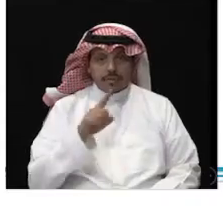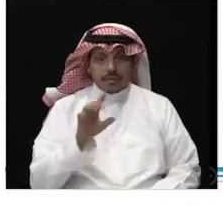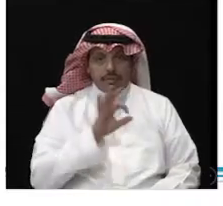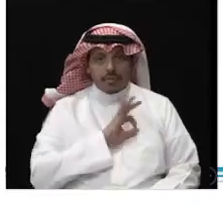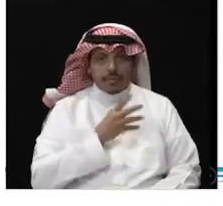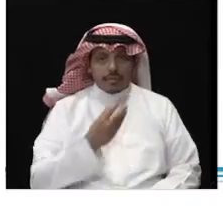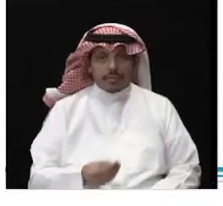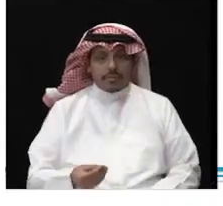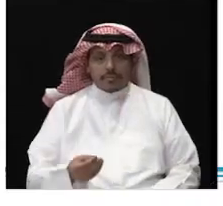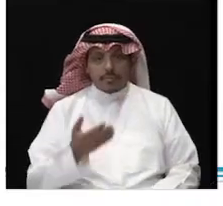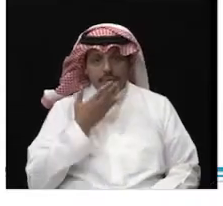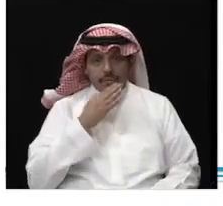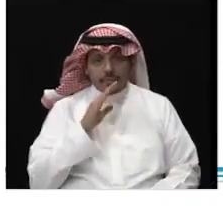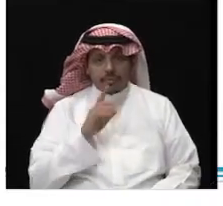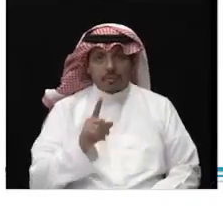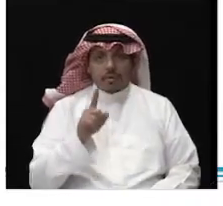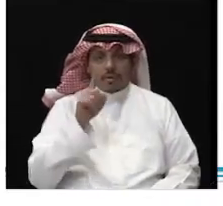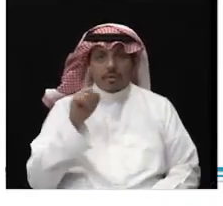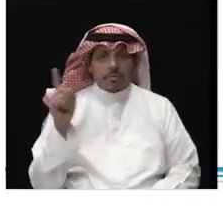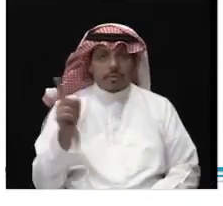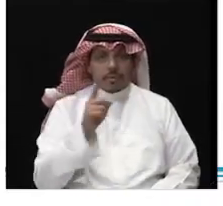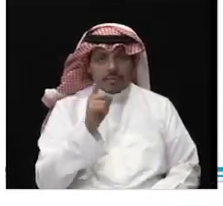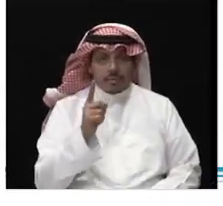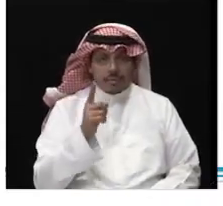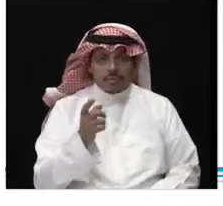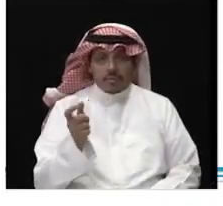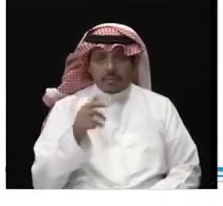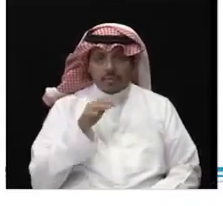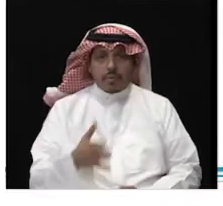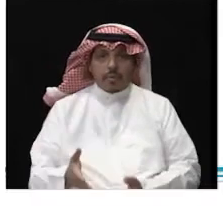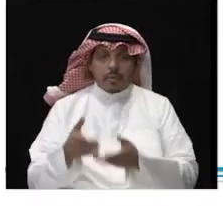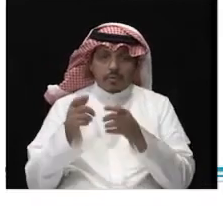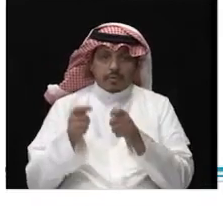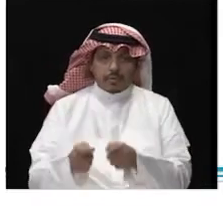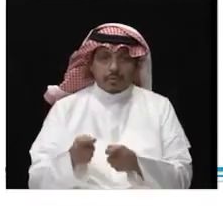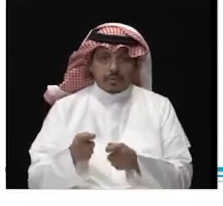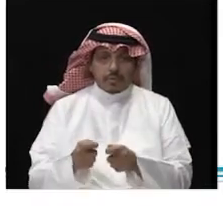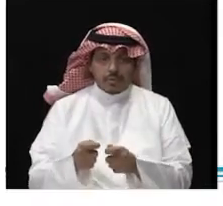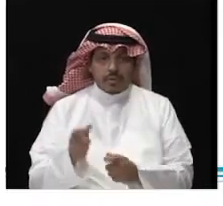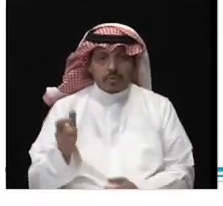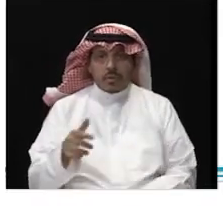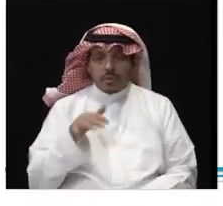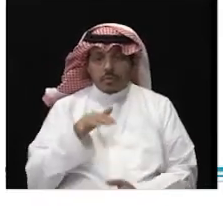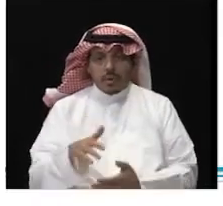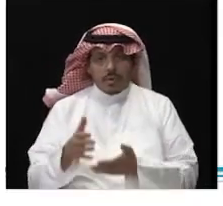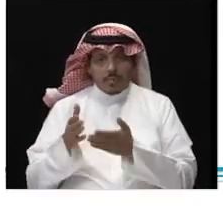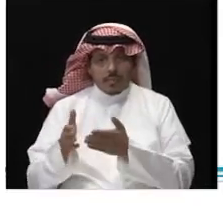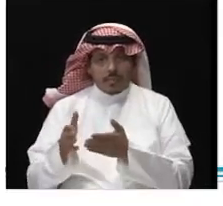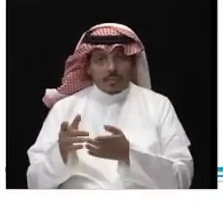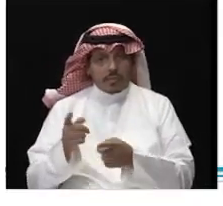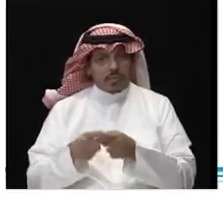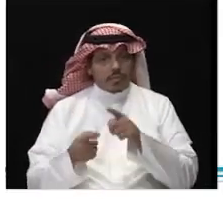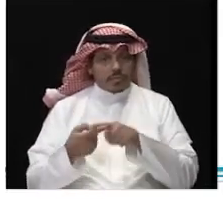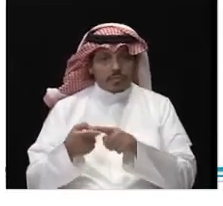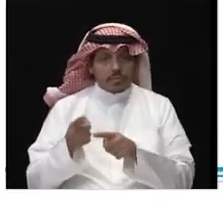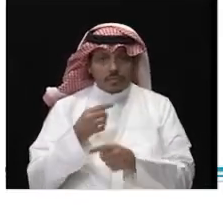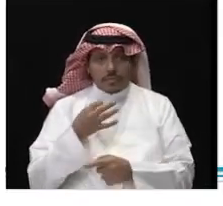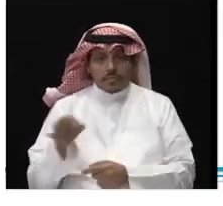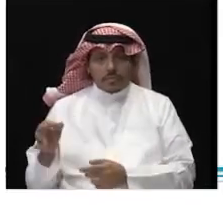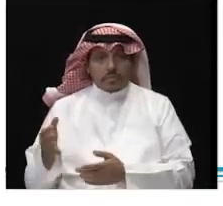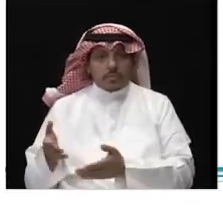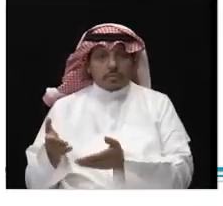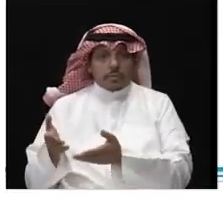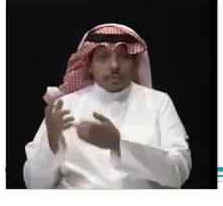بسم الله الرحمن الرحيم، الحمد لله رب العالمين، والصلاة والسلام على أشرف الأنبياء والمرسلين نبينا محمد وعلى آله